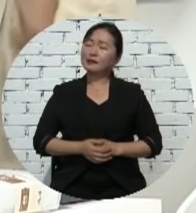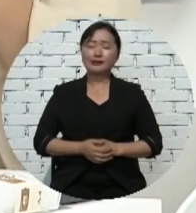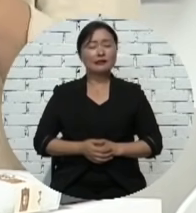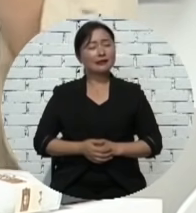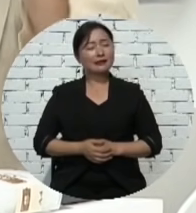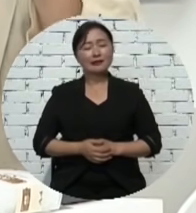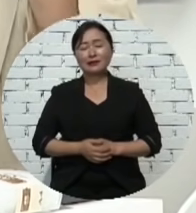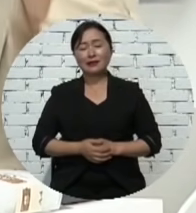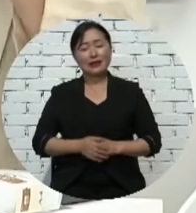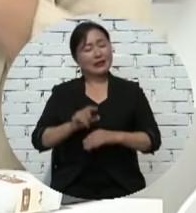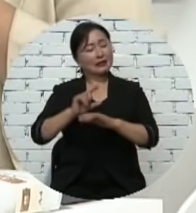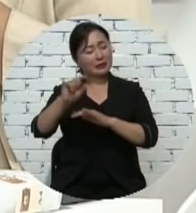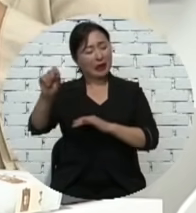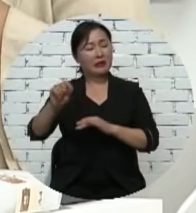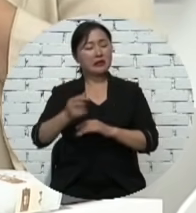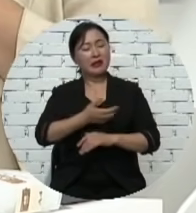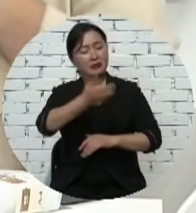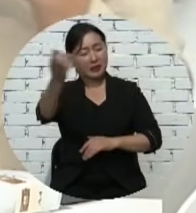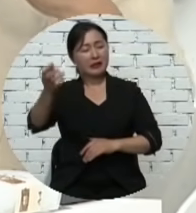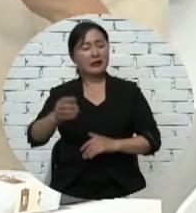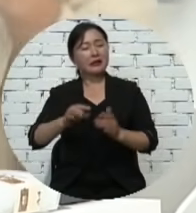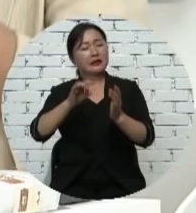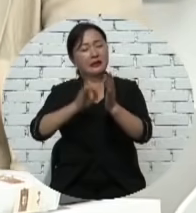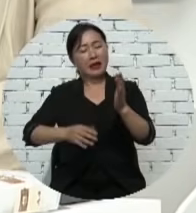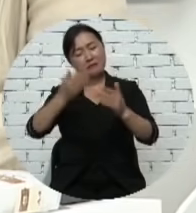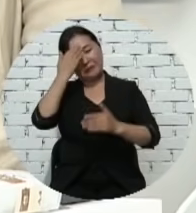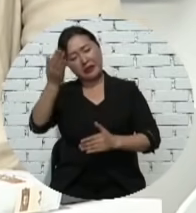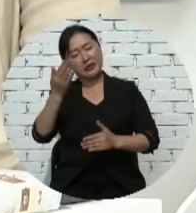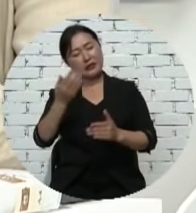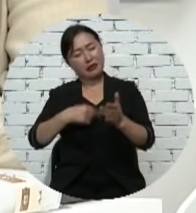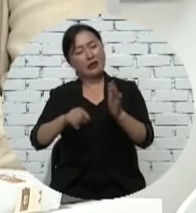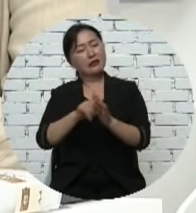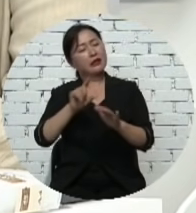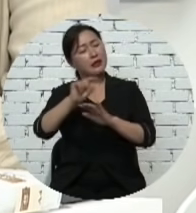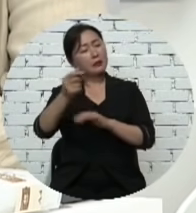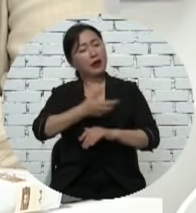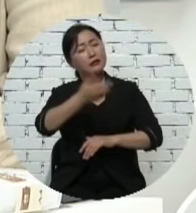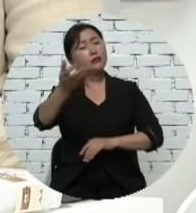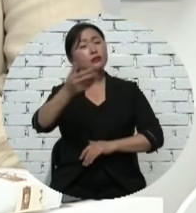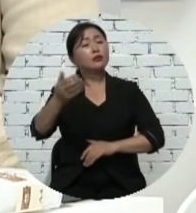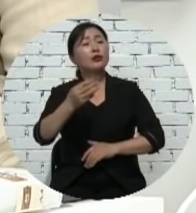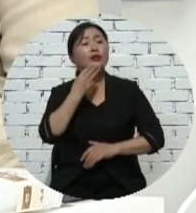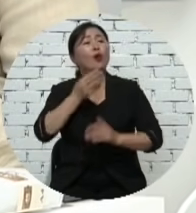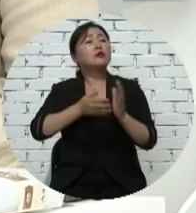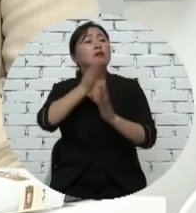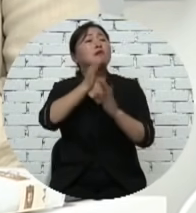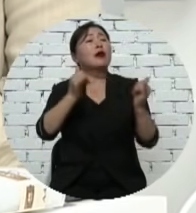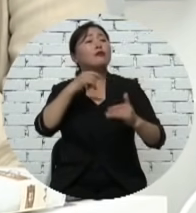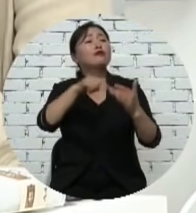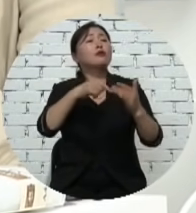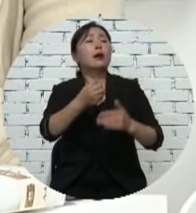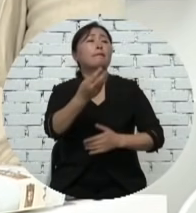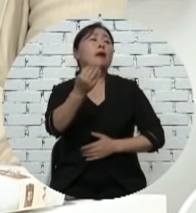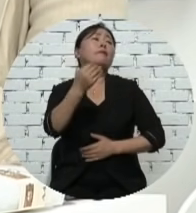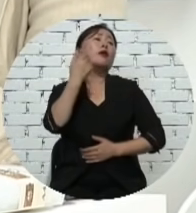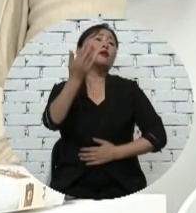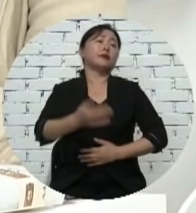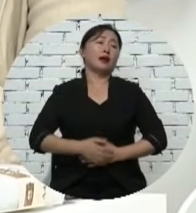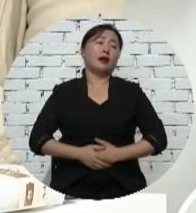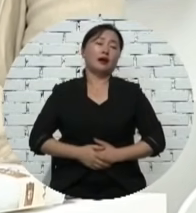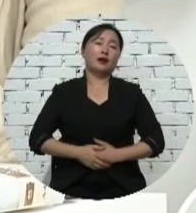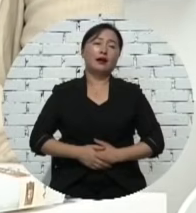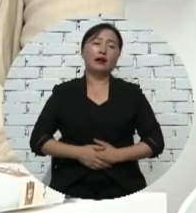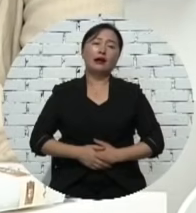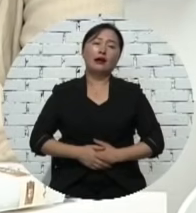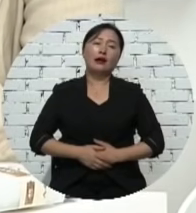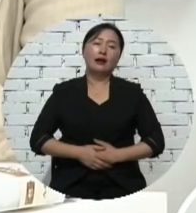지방으로 이사를 해서 양도소득세 면제받기 위해서 지방 갈 사람이 서울 시민 중에 몇 명이나 된다고 생각하십니까? 그것은